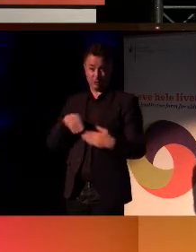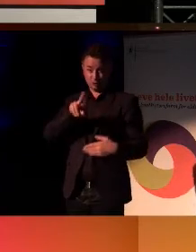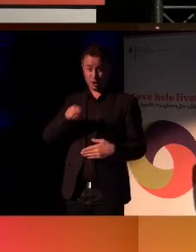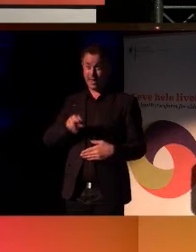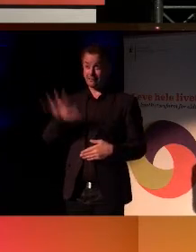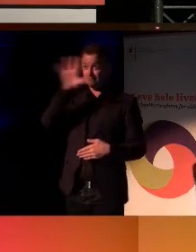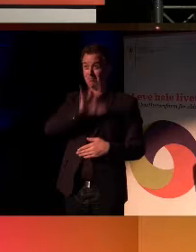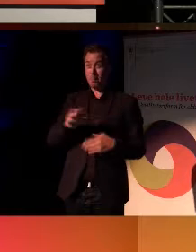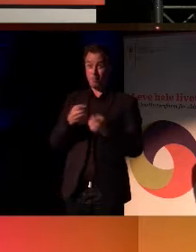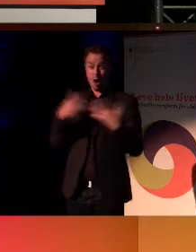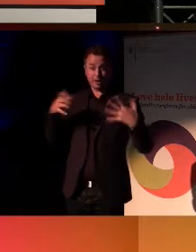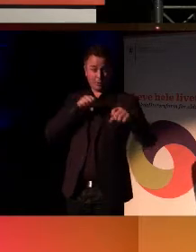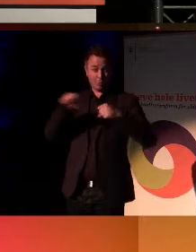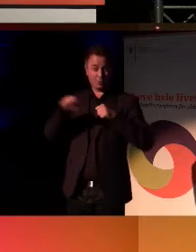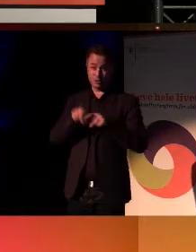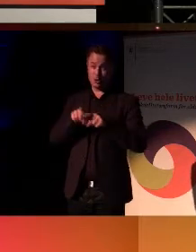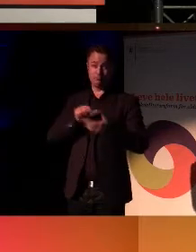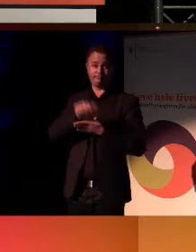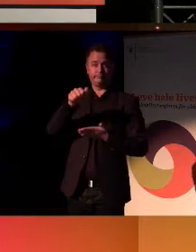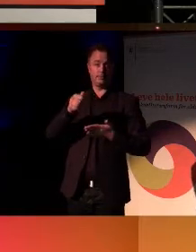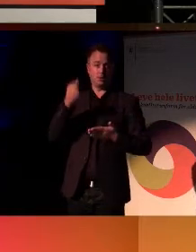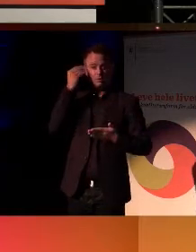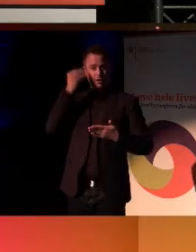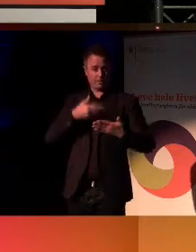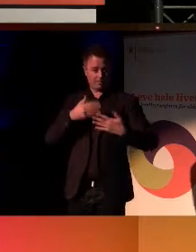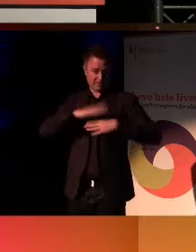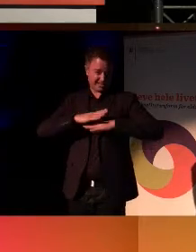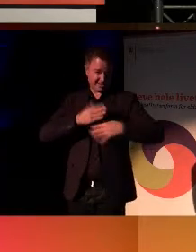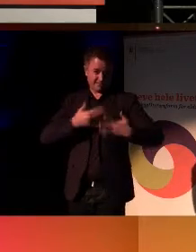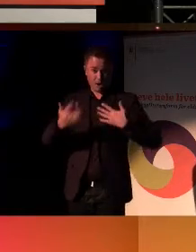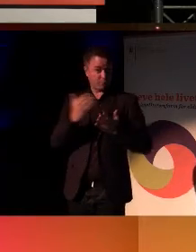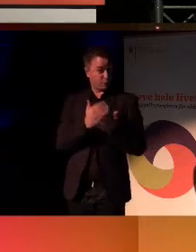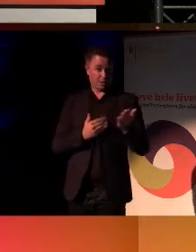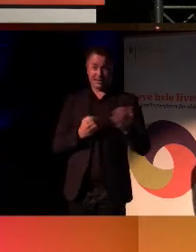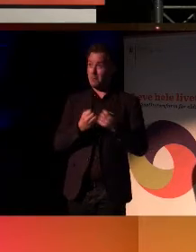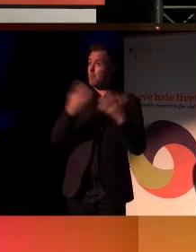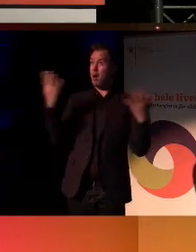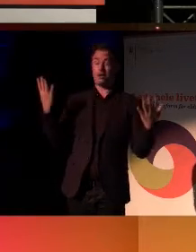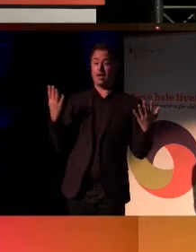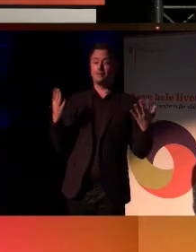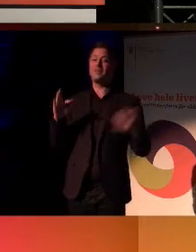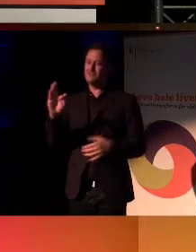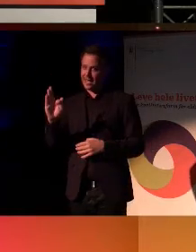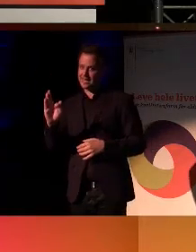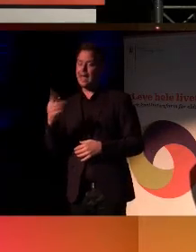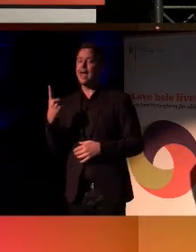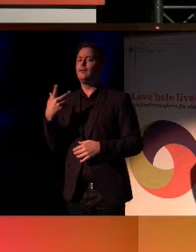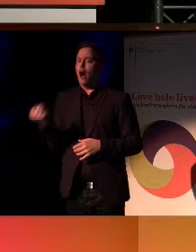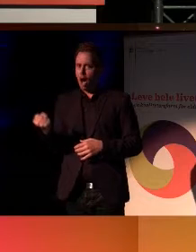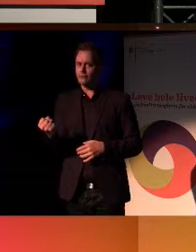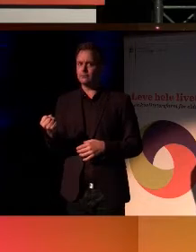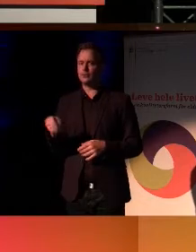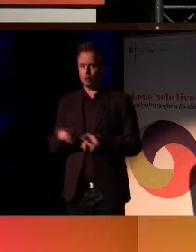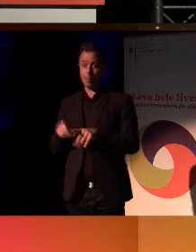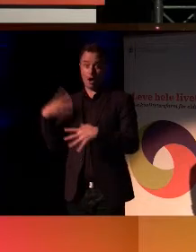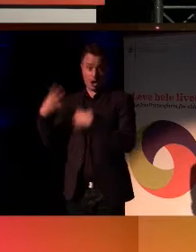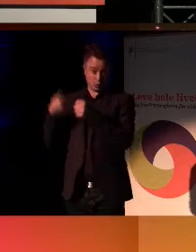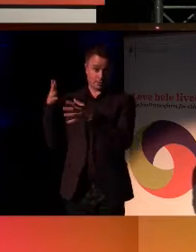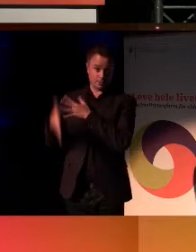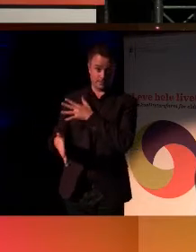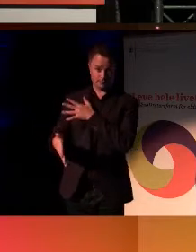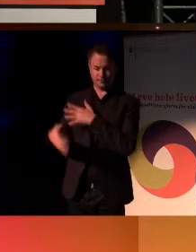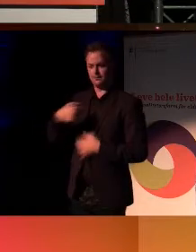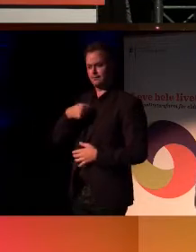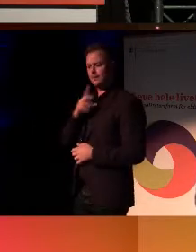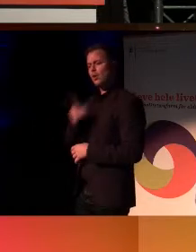har publisert kunnskapsbaserte fagprosedyrer. Føy kommune en av de. Hva gjør du nå da, sier jeg, med dette?